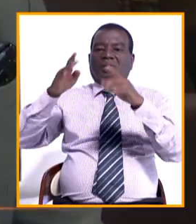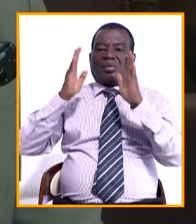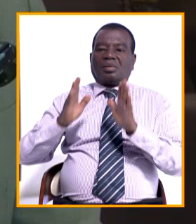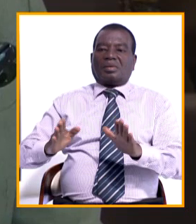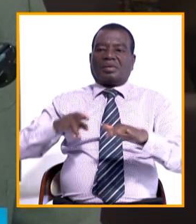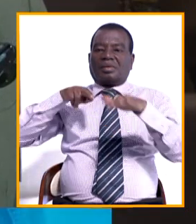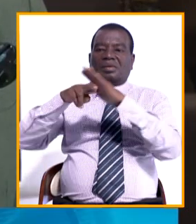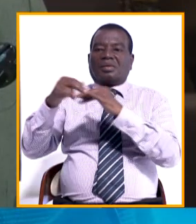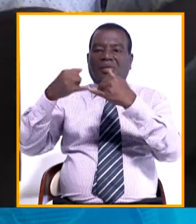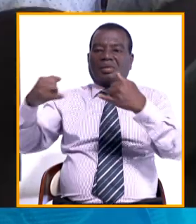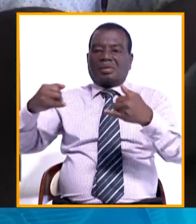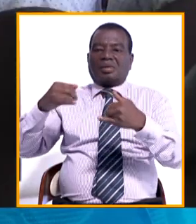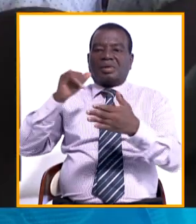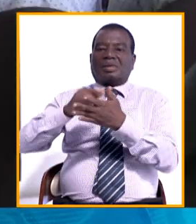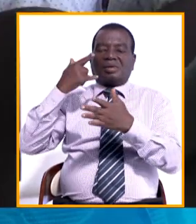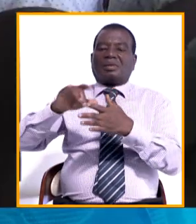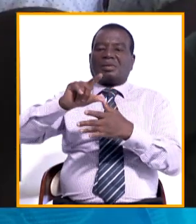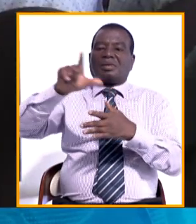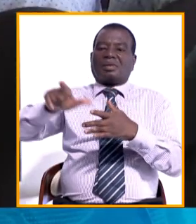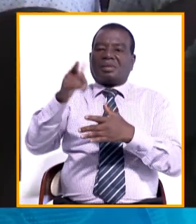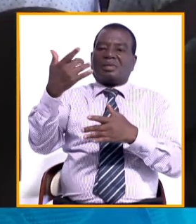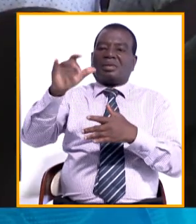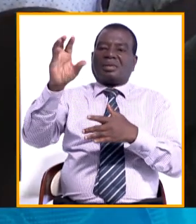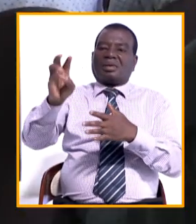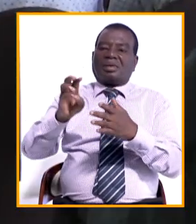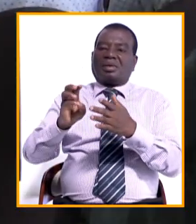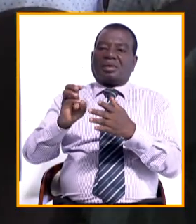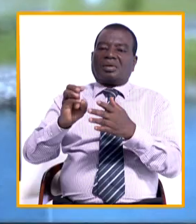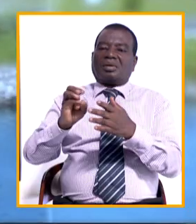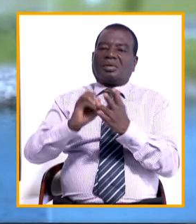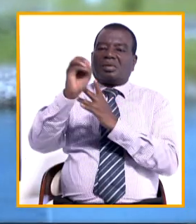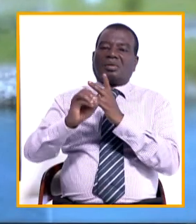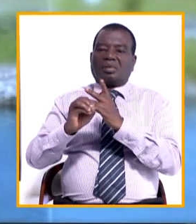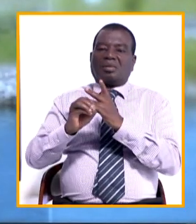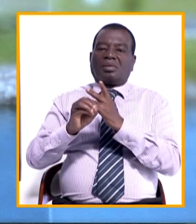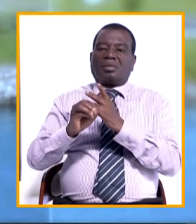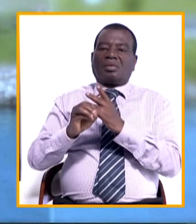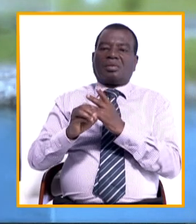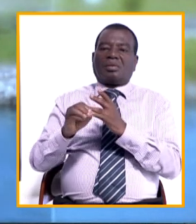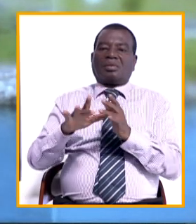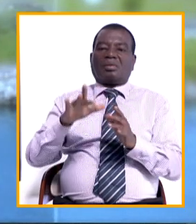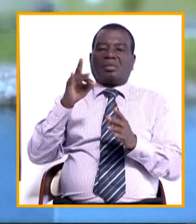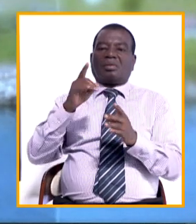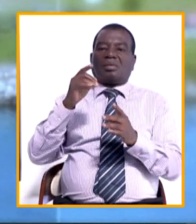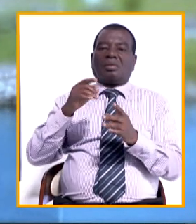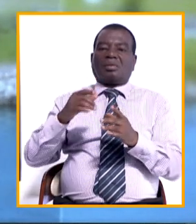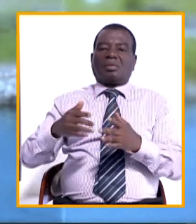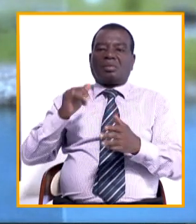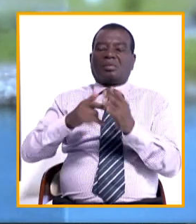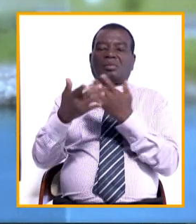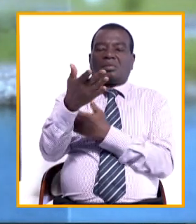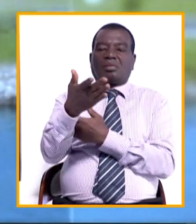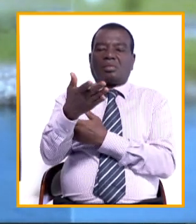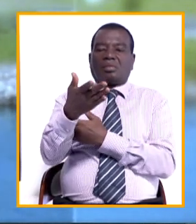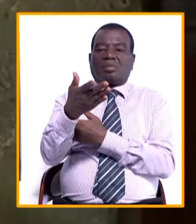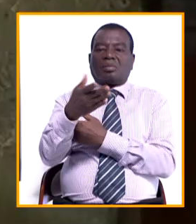La rentrée des chaînes est prévue le lundi 10 octobre 2022. Et on l'a appris ce matin, le prix Nobel de la paix